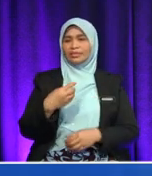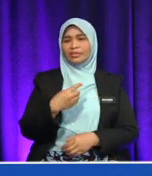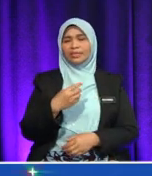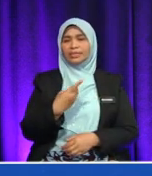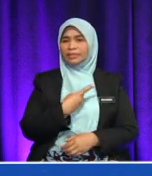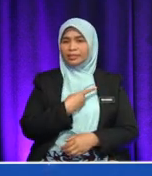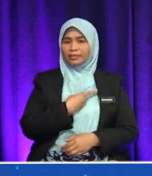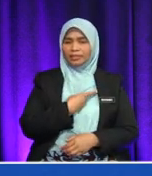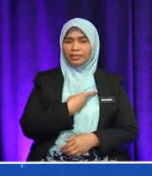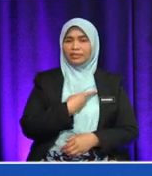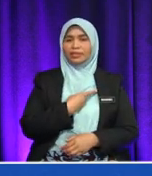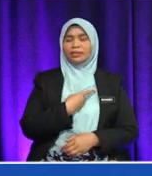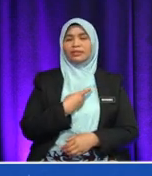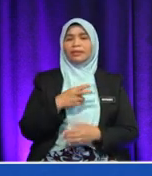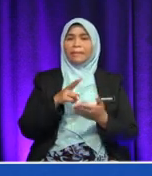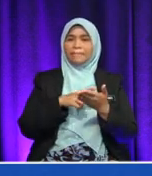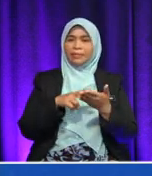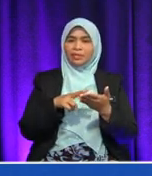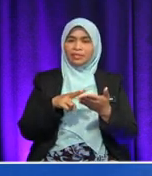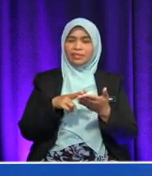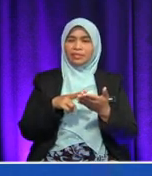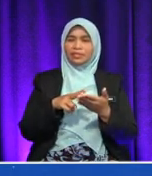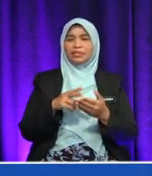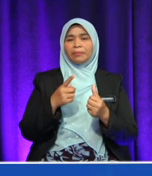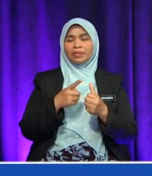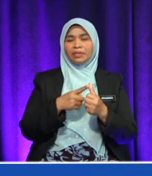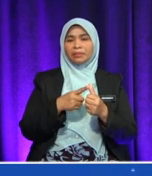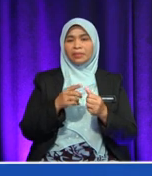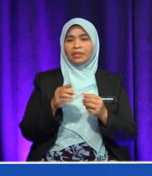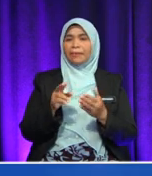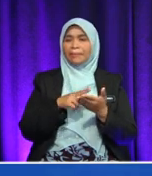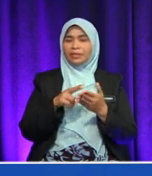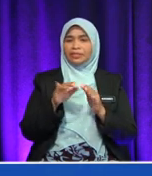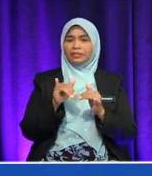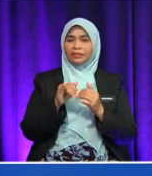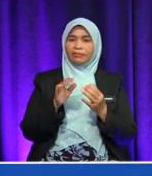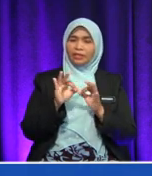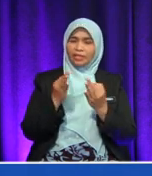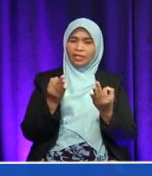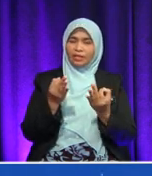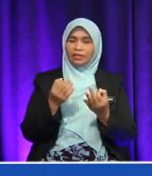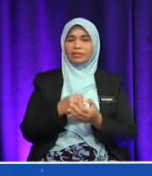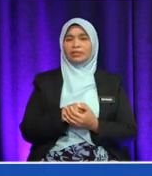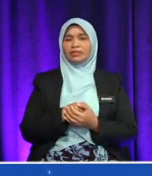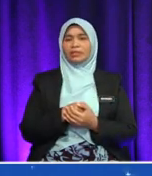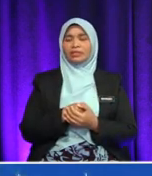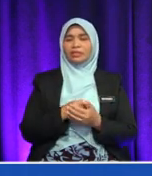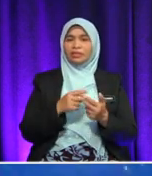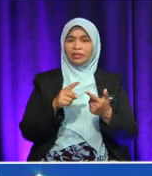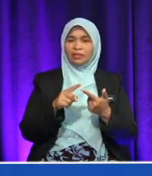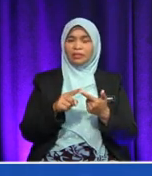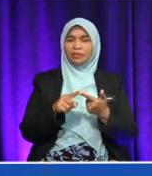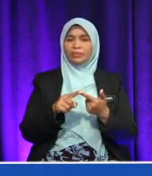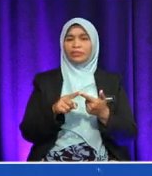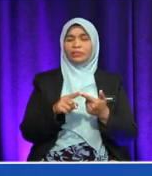bacaan dalam salat rakaat pertama kita membaca surat al-fatihah dan juga surah alkafirun lokal kedua surat al-fatihah dan juga